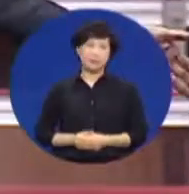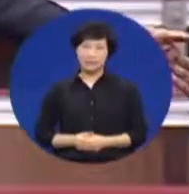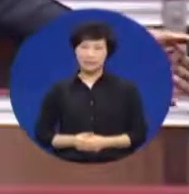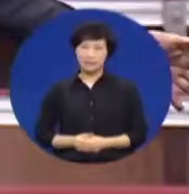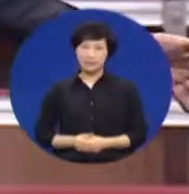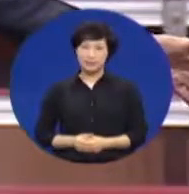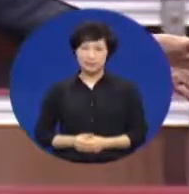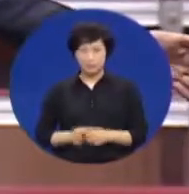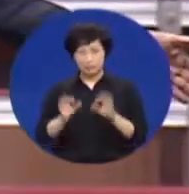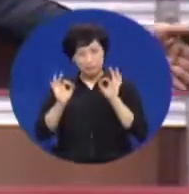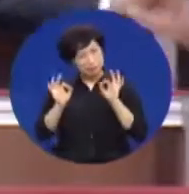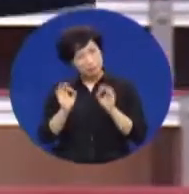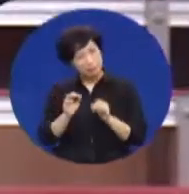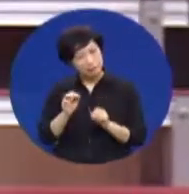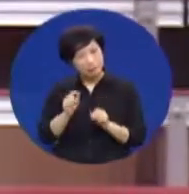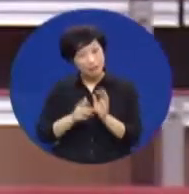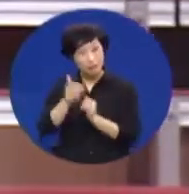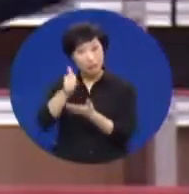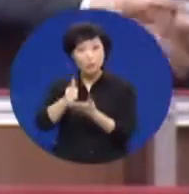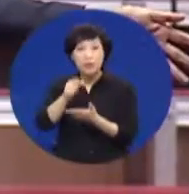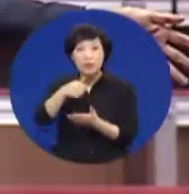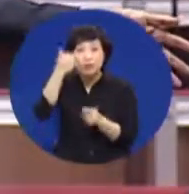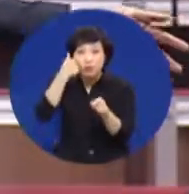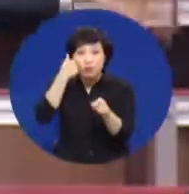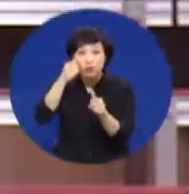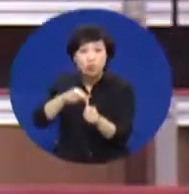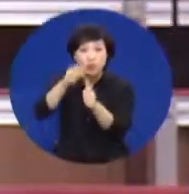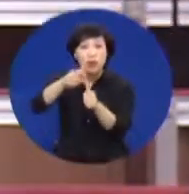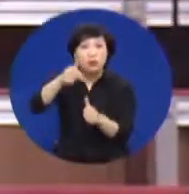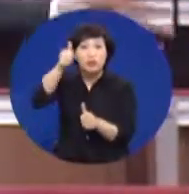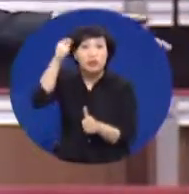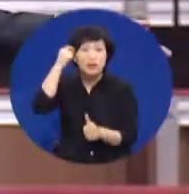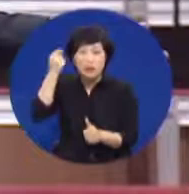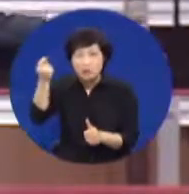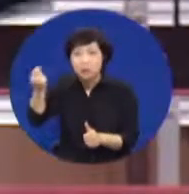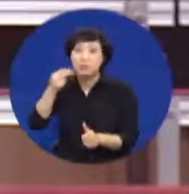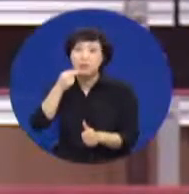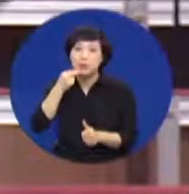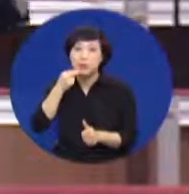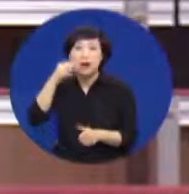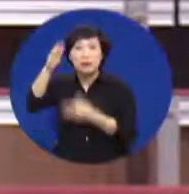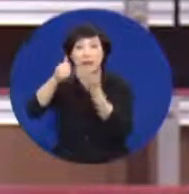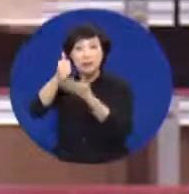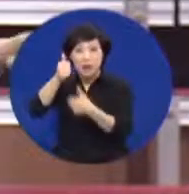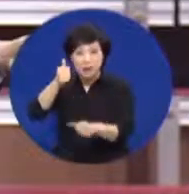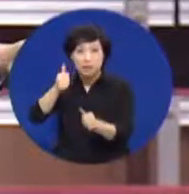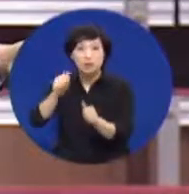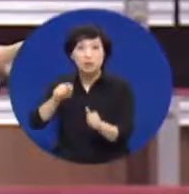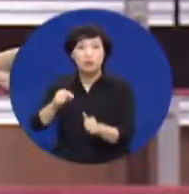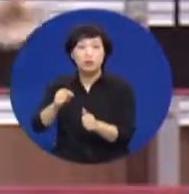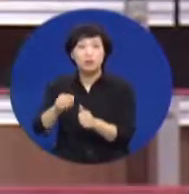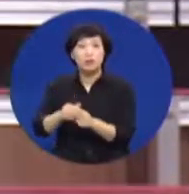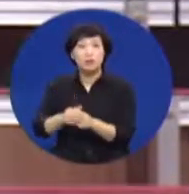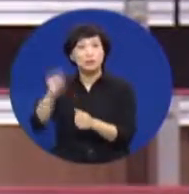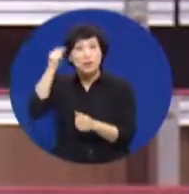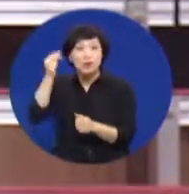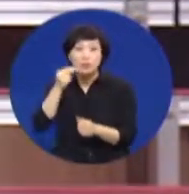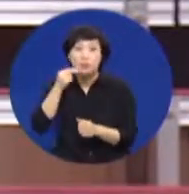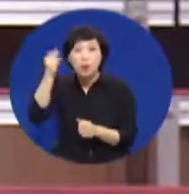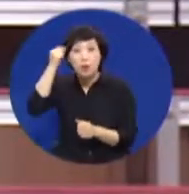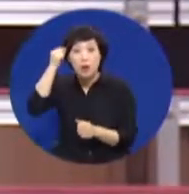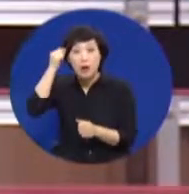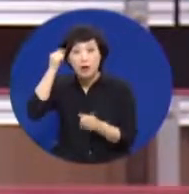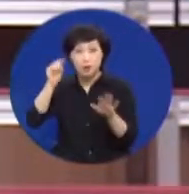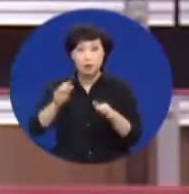아무리 봐도 예수가 메시아로 보이거나 그리스도로 보이거나 하나님의 아들로 안 보여. 왜?